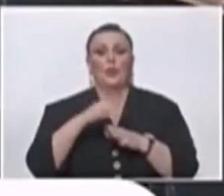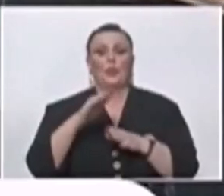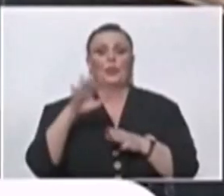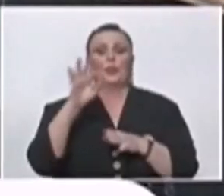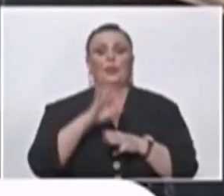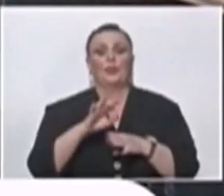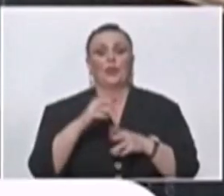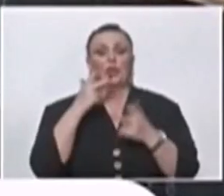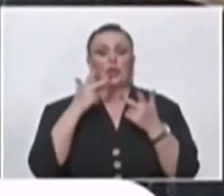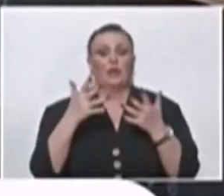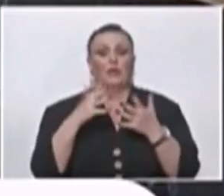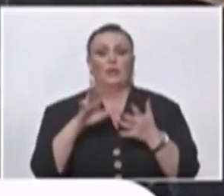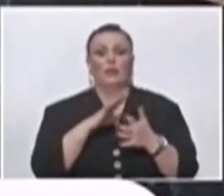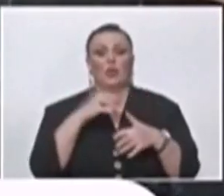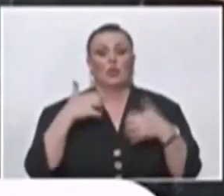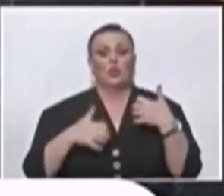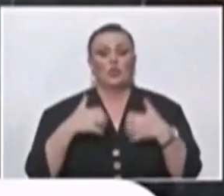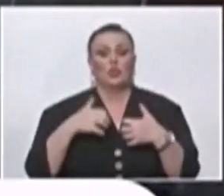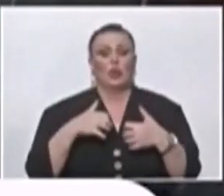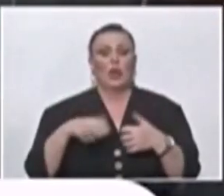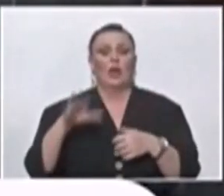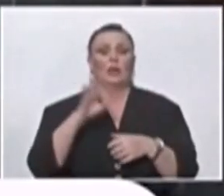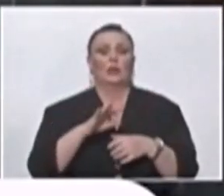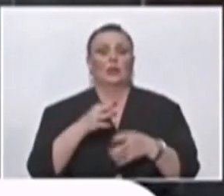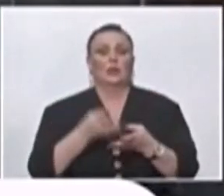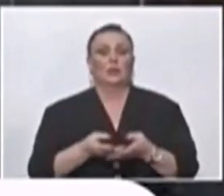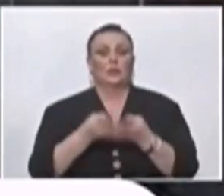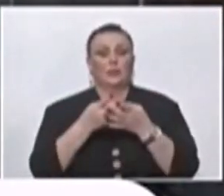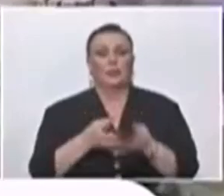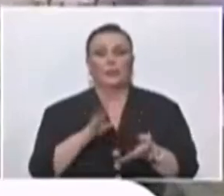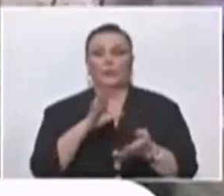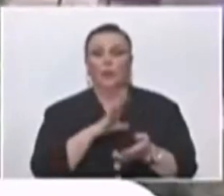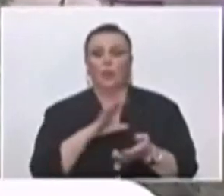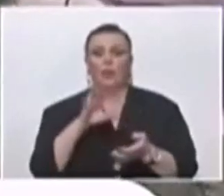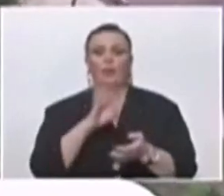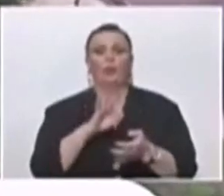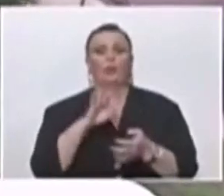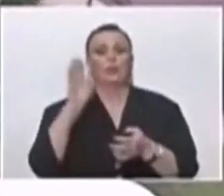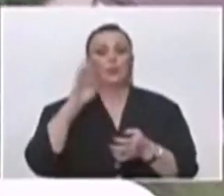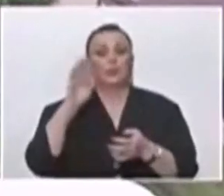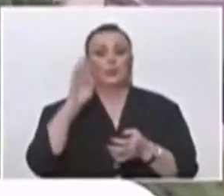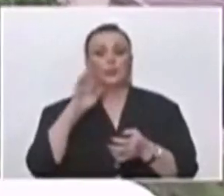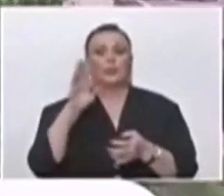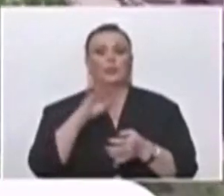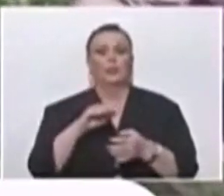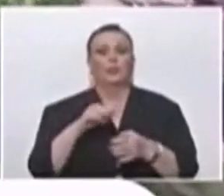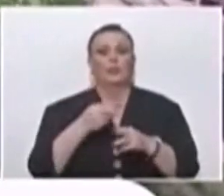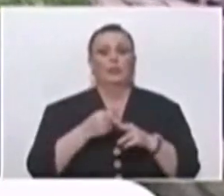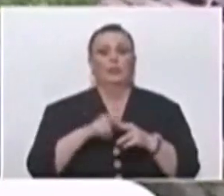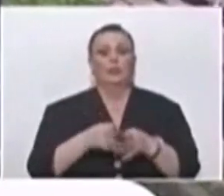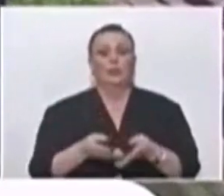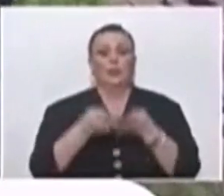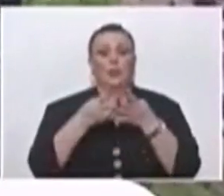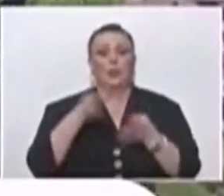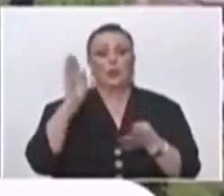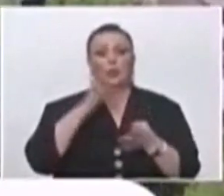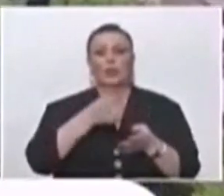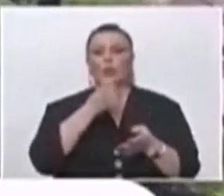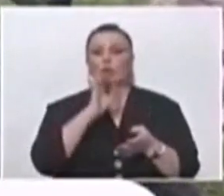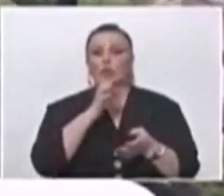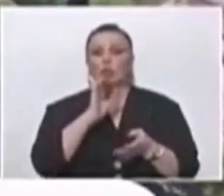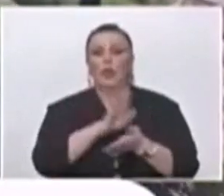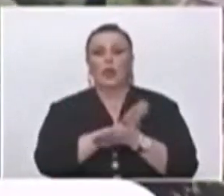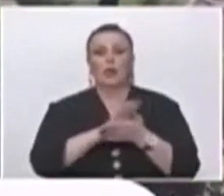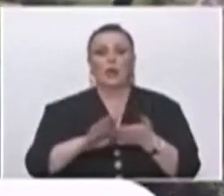şəffaflanma adlandırılır. Sürətli süzgəclərdə aparılır. Emal prosesləri zamanı sular süzgəclərdən keçirilərək içməli su həddinə